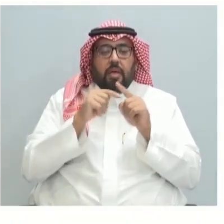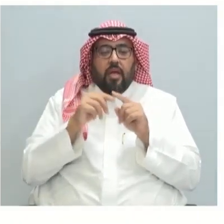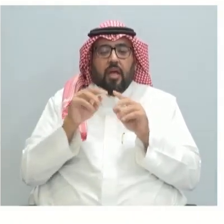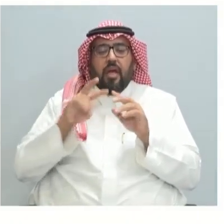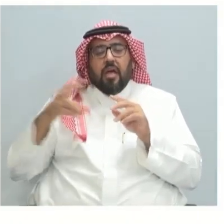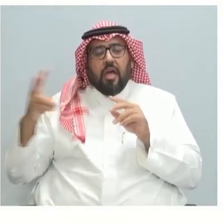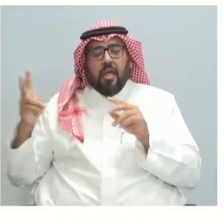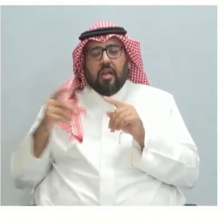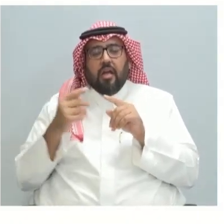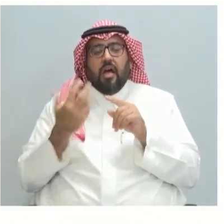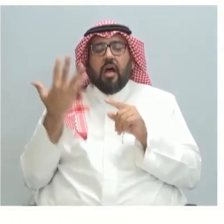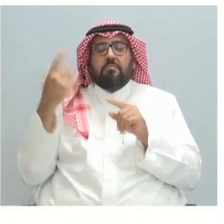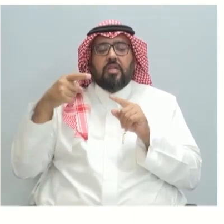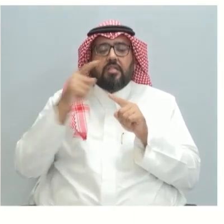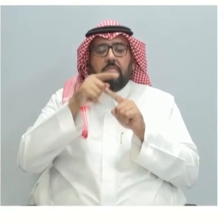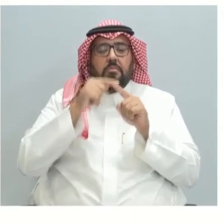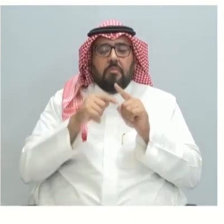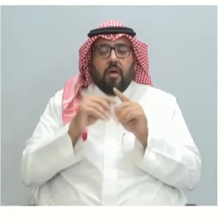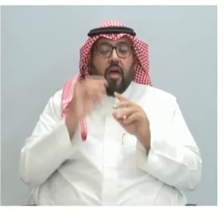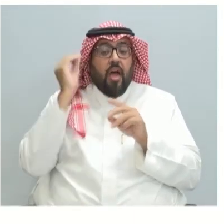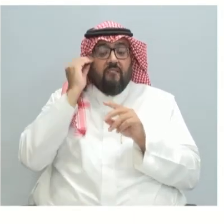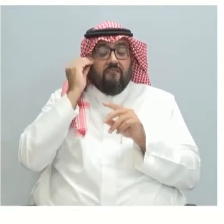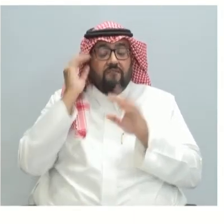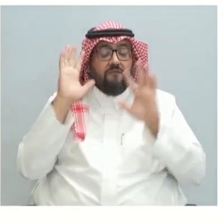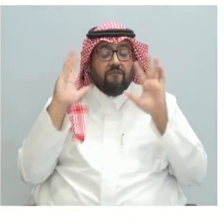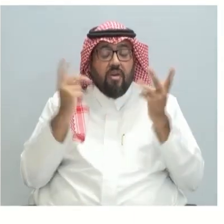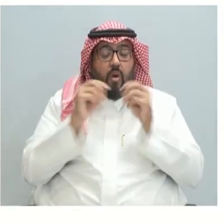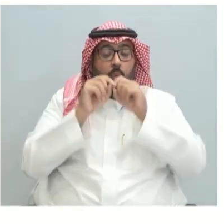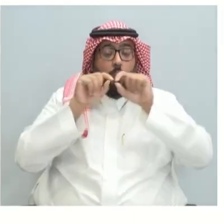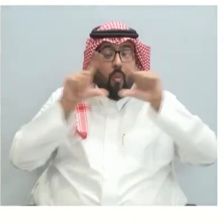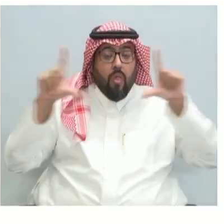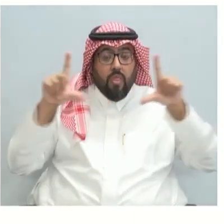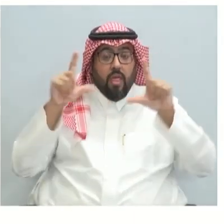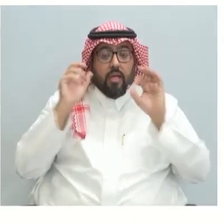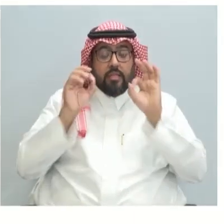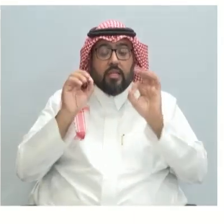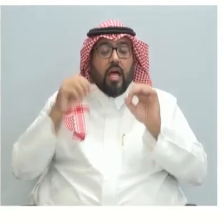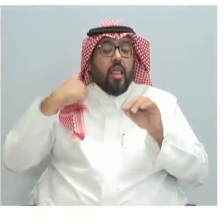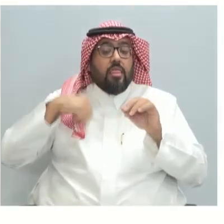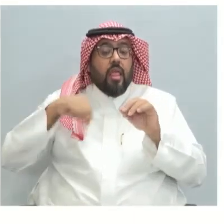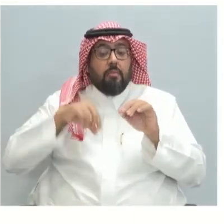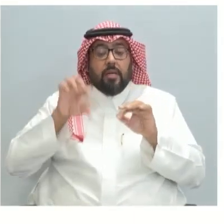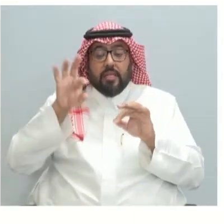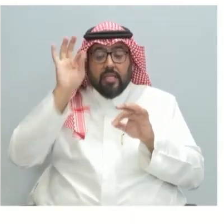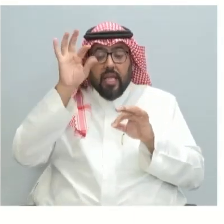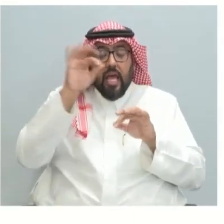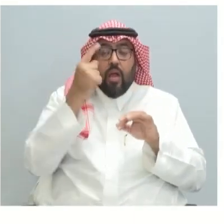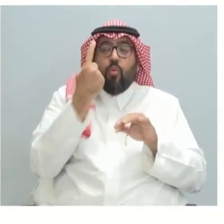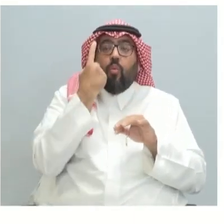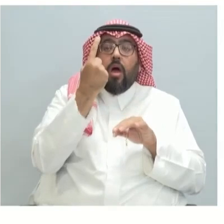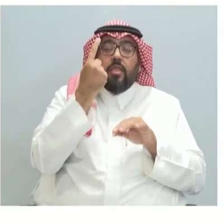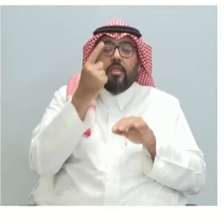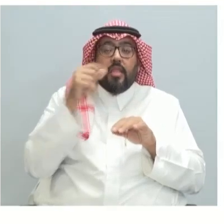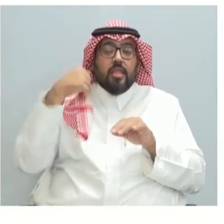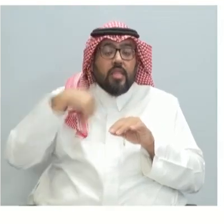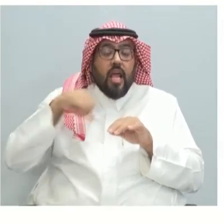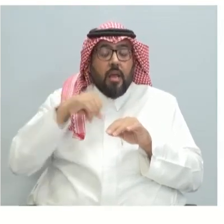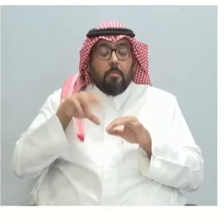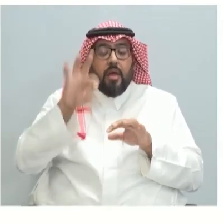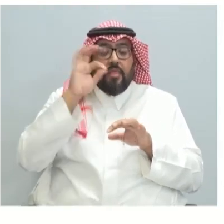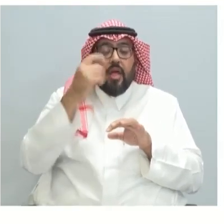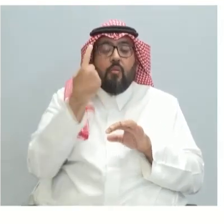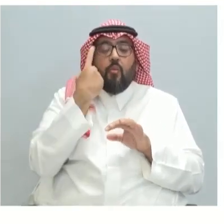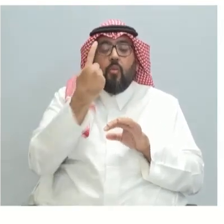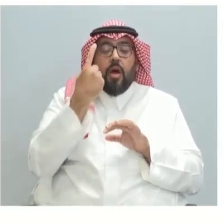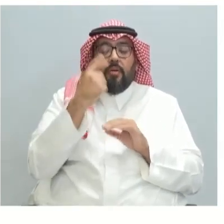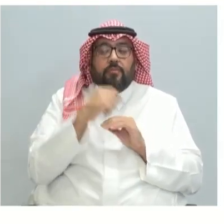السؤال الاول وضح كيف تعرف ان كل طالب قد حدد نوعا واحدا فقط من الخضروات كيف نستطيع ان